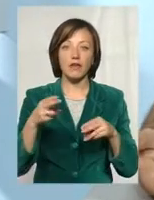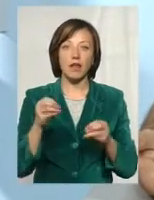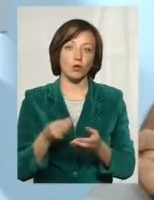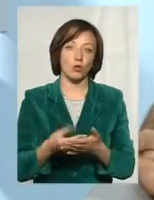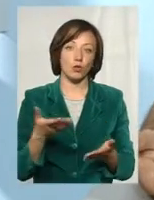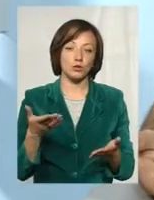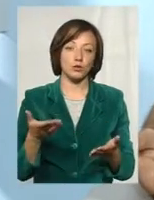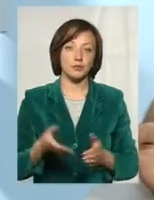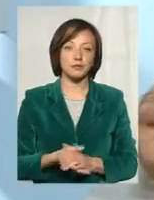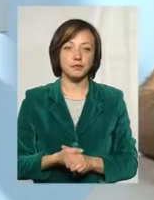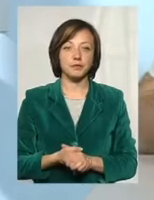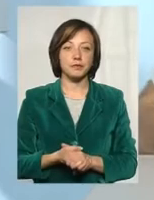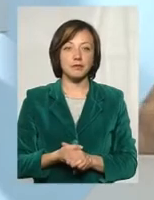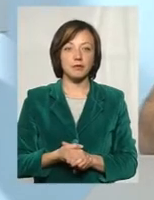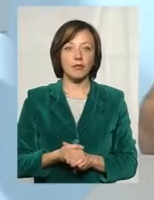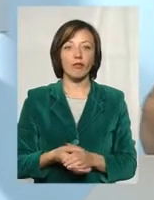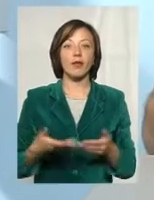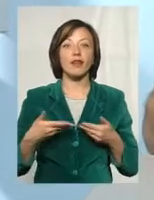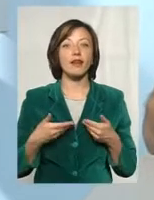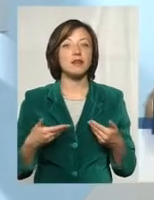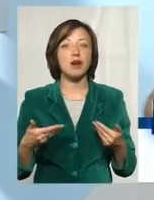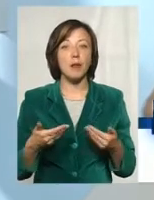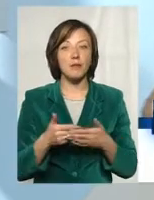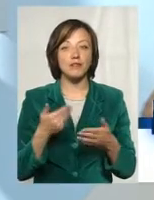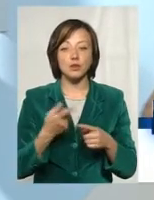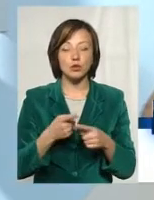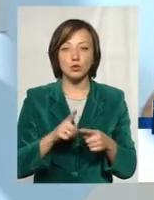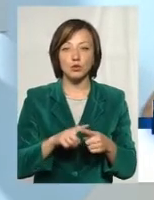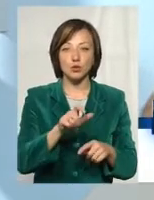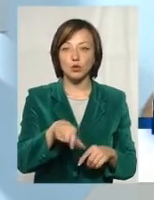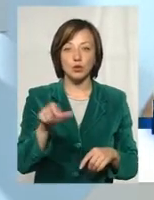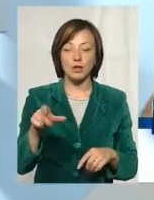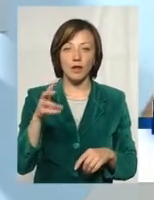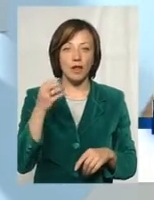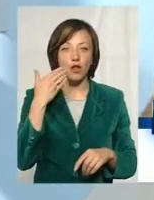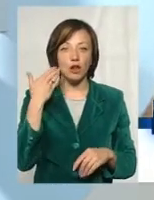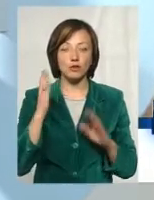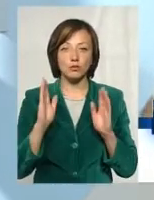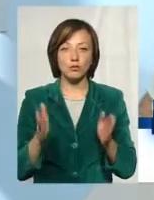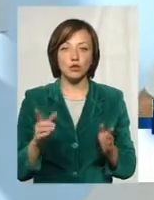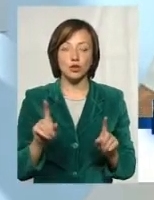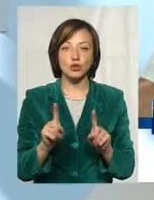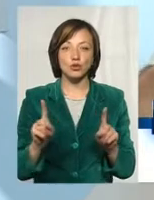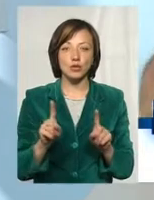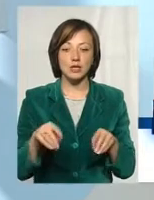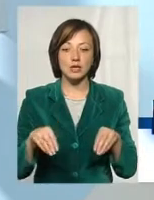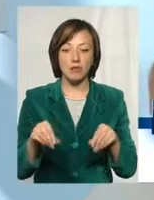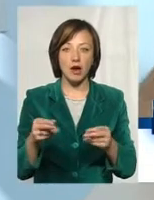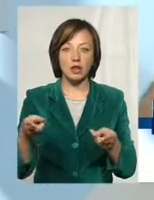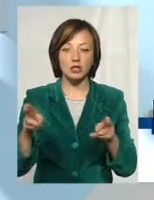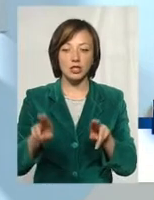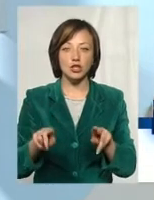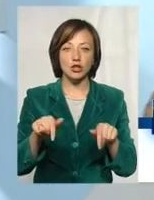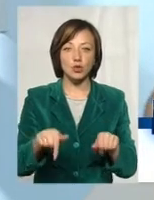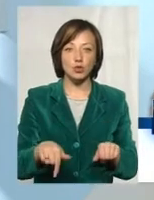дорожчий. Там, де він дорожчий. І нам від того, нашим людям не легше буде, що земля залишиться